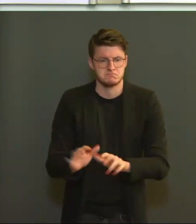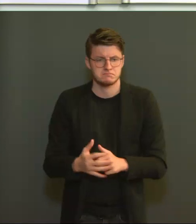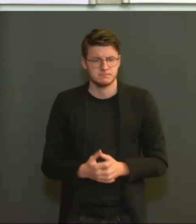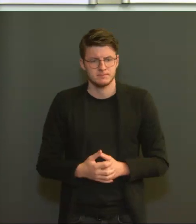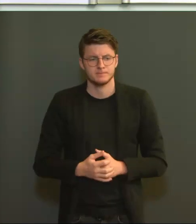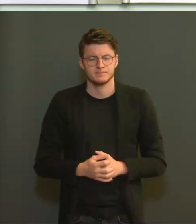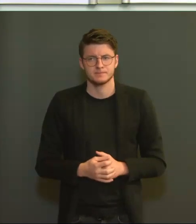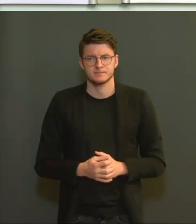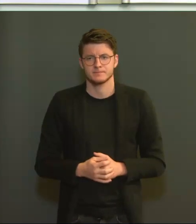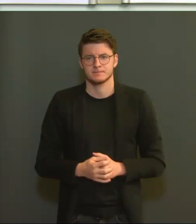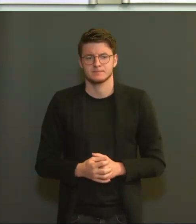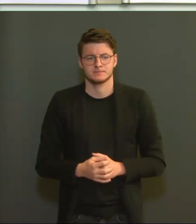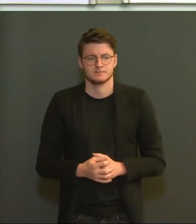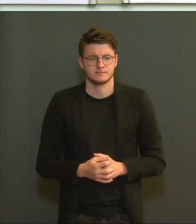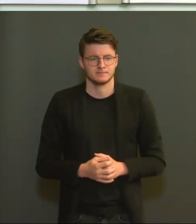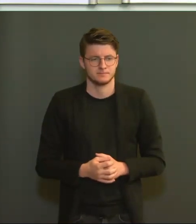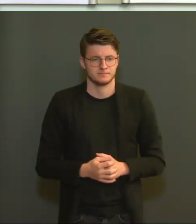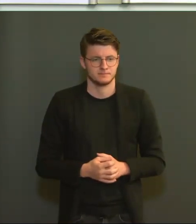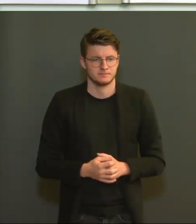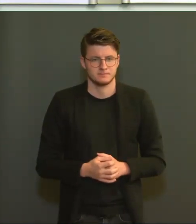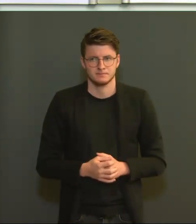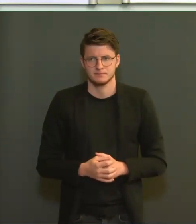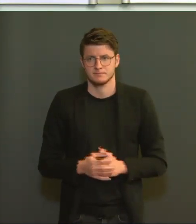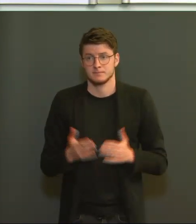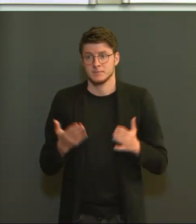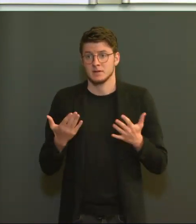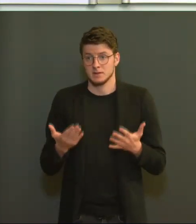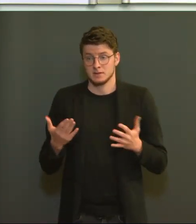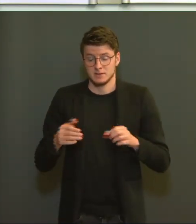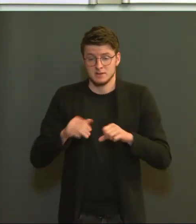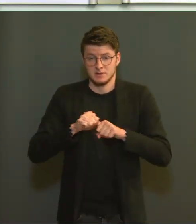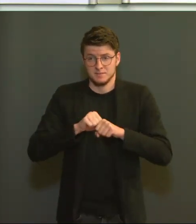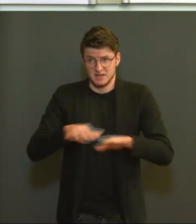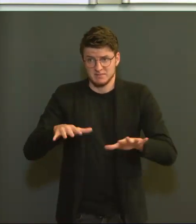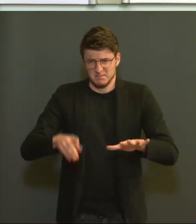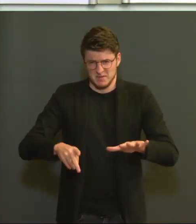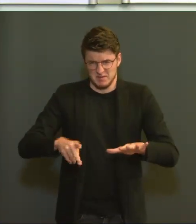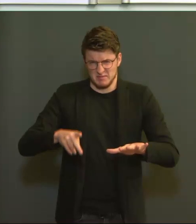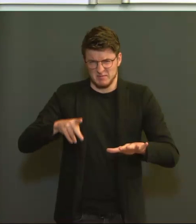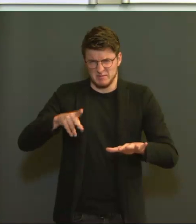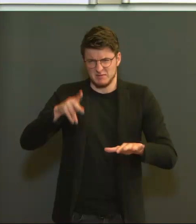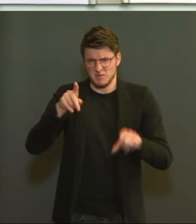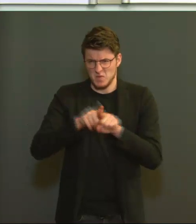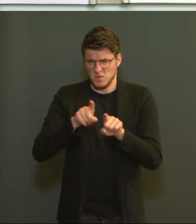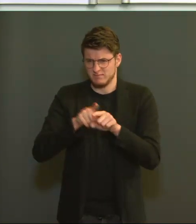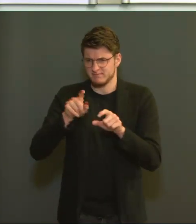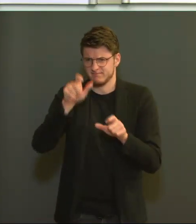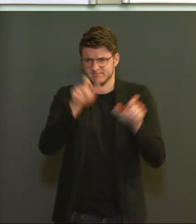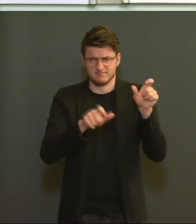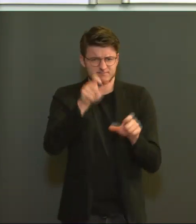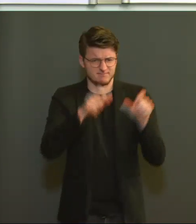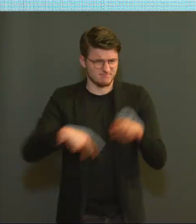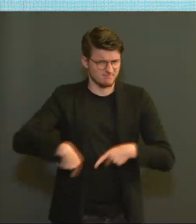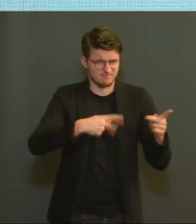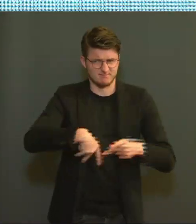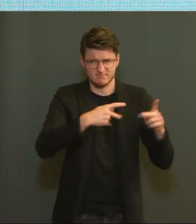De stijging van besmettings en ziekenhuiscijfers hoeft echter niet te leiden tot paniek.